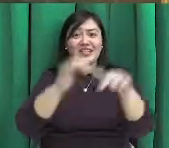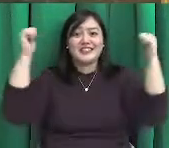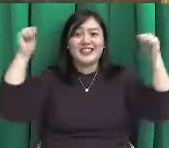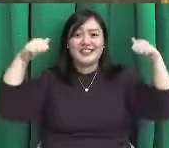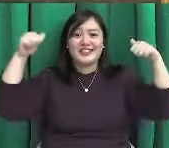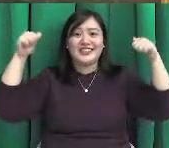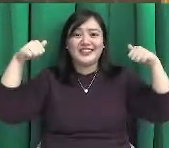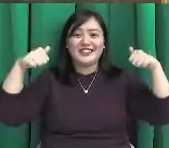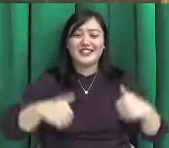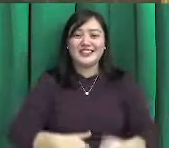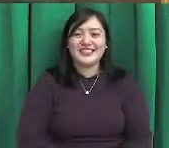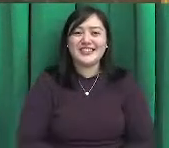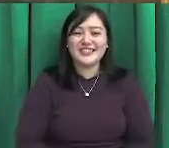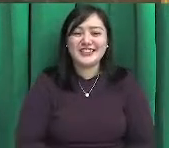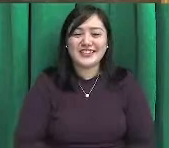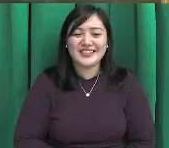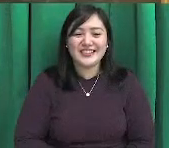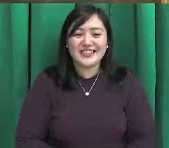tubo.